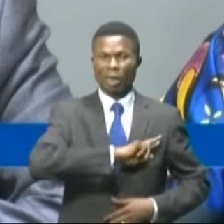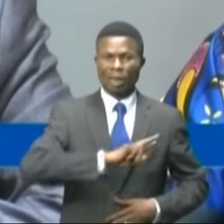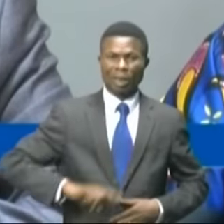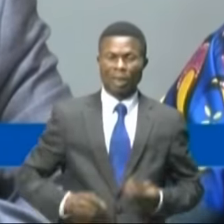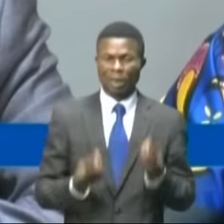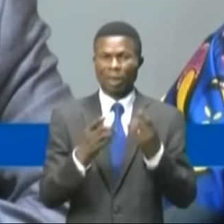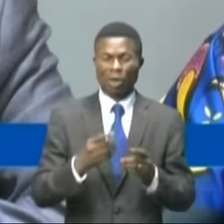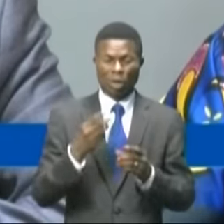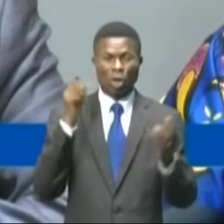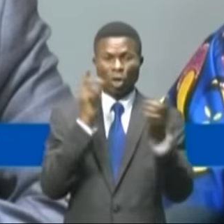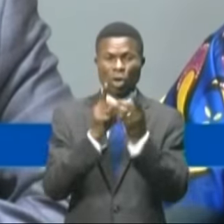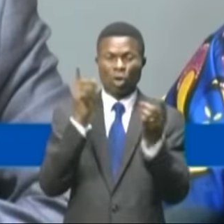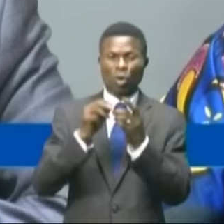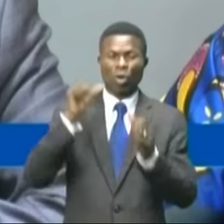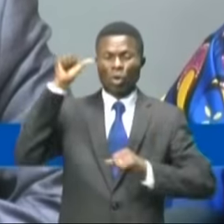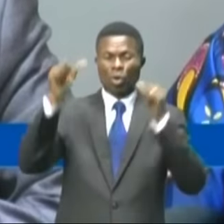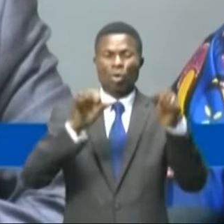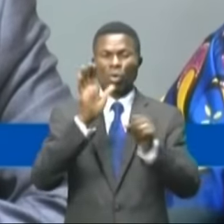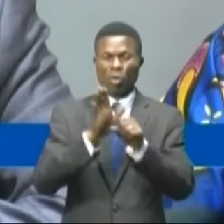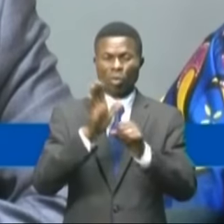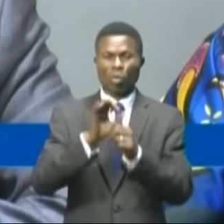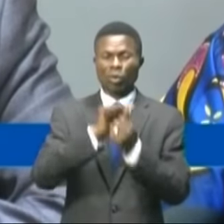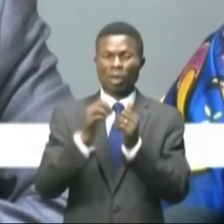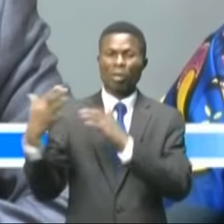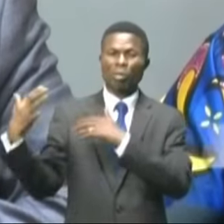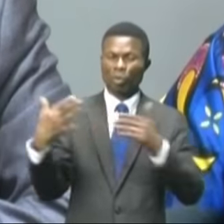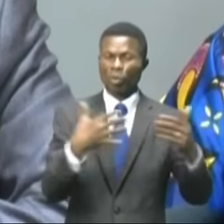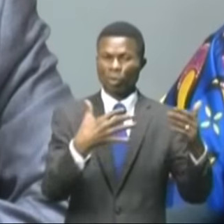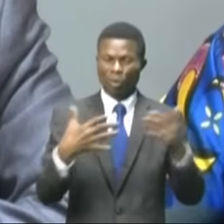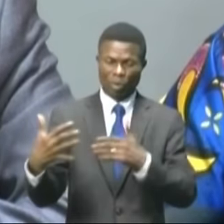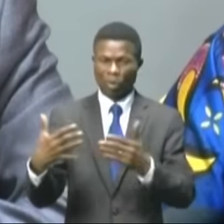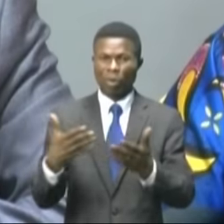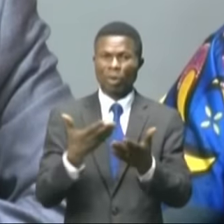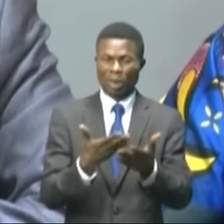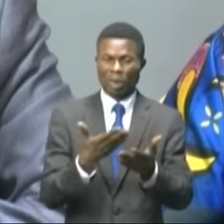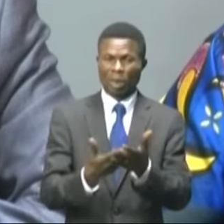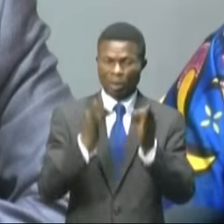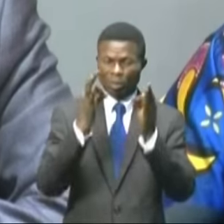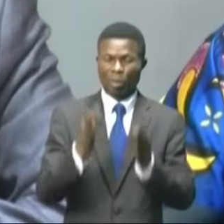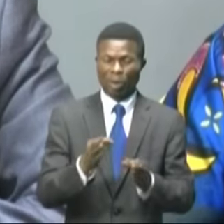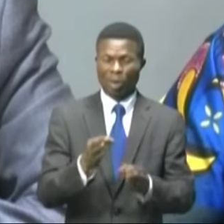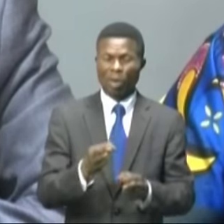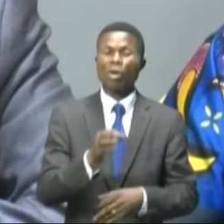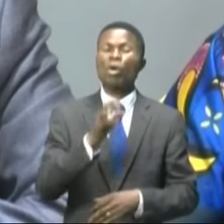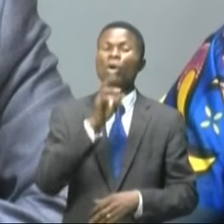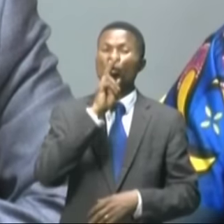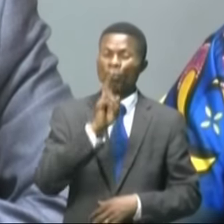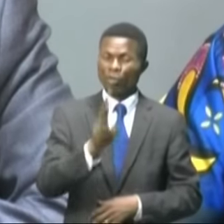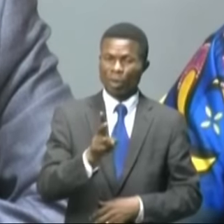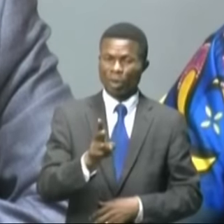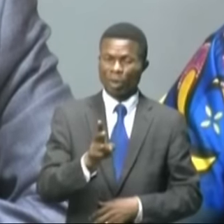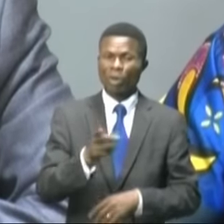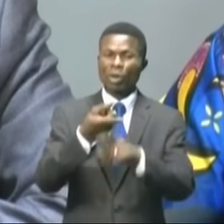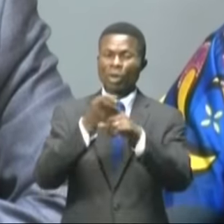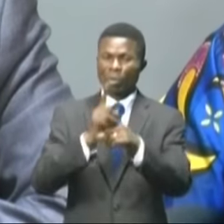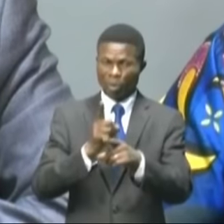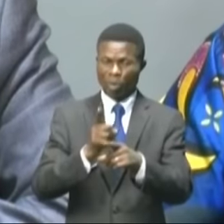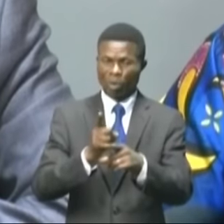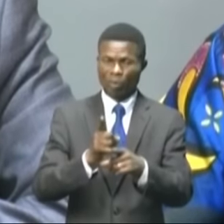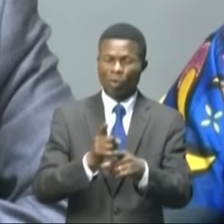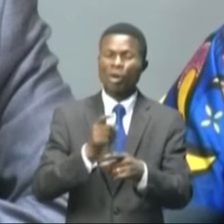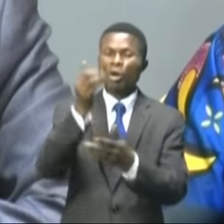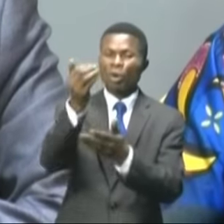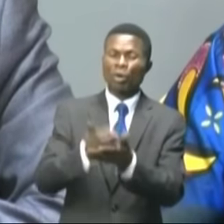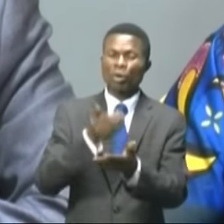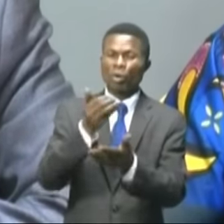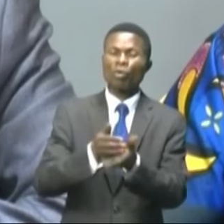théâtre des guerres à répétition, lesquelles, sans aucun doute, sont motivées par l'accès aux minerais